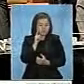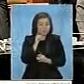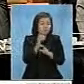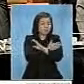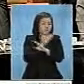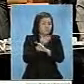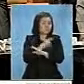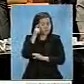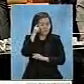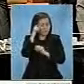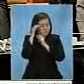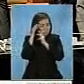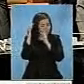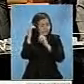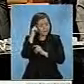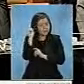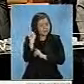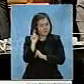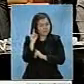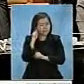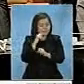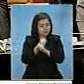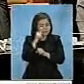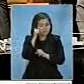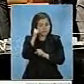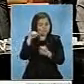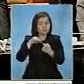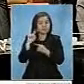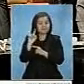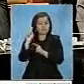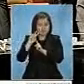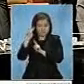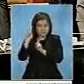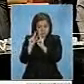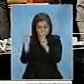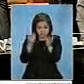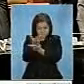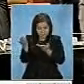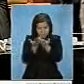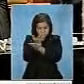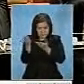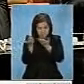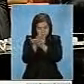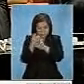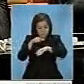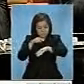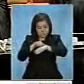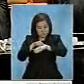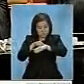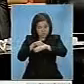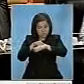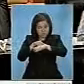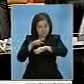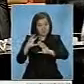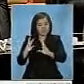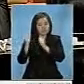คาดหวังกันไว้ว่าเป็นไปได้ว่าชั้นกรรมาธิการนั้นอาจจะสำเร็จเสร็จสิ้นลงเร็วจนกระทั่งสาม